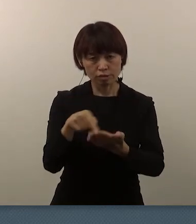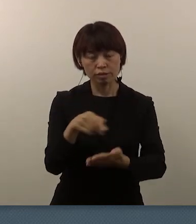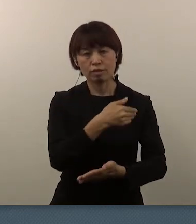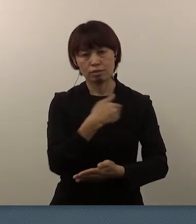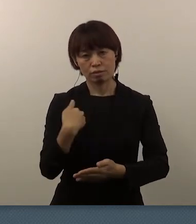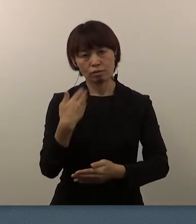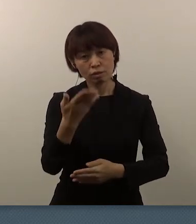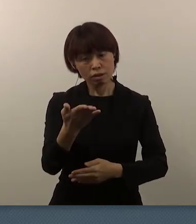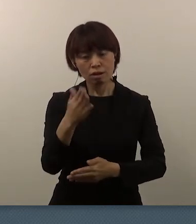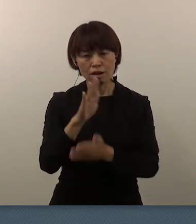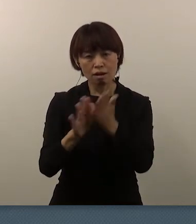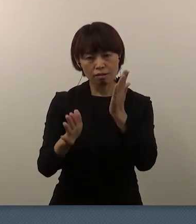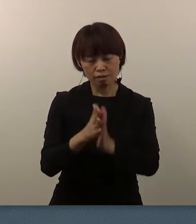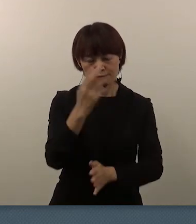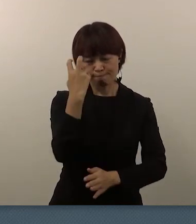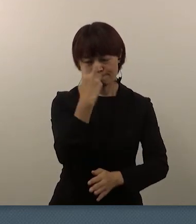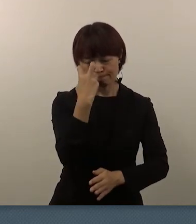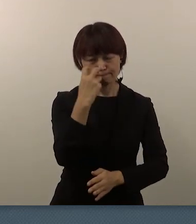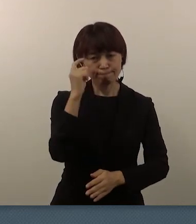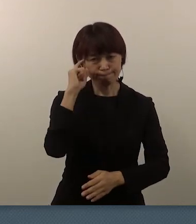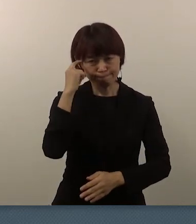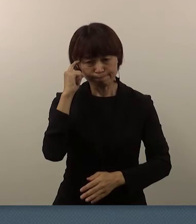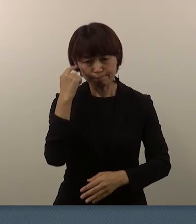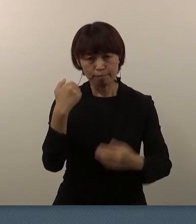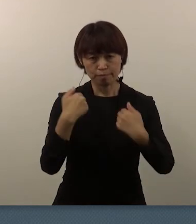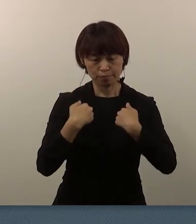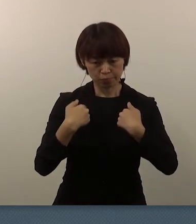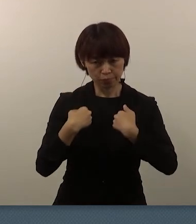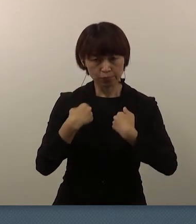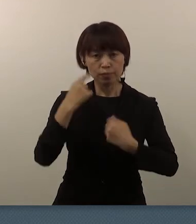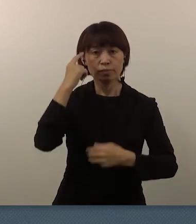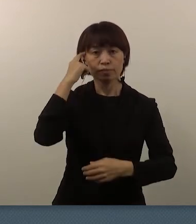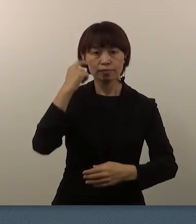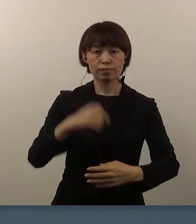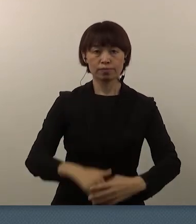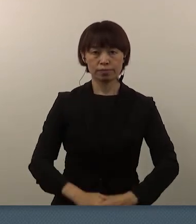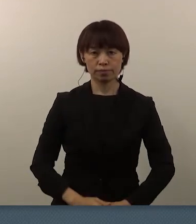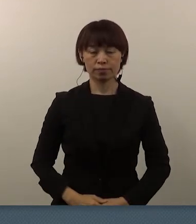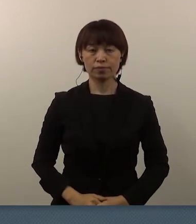それぞれ検証していく必要があるのではないかなと思った次第です。